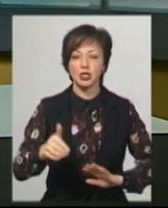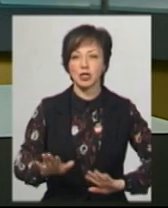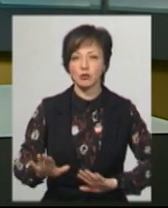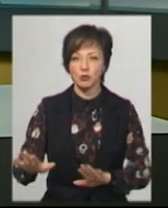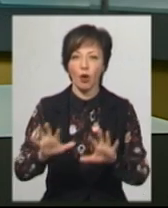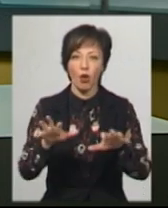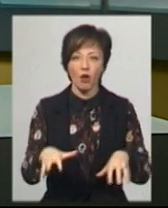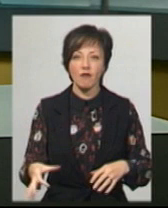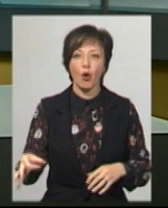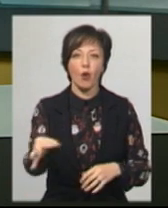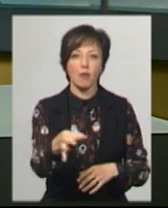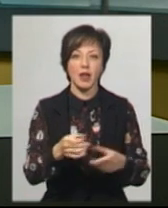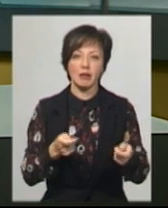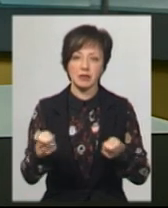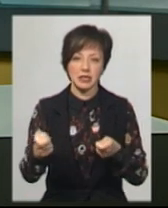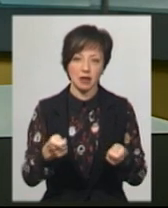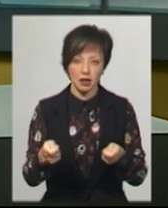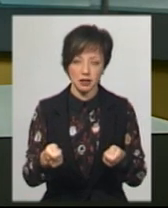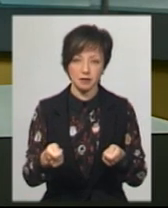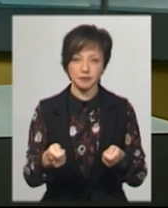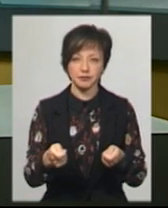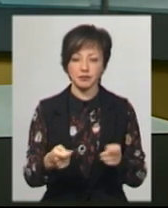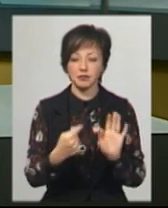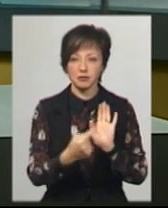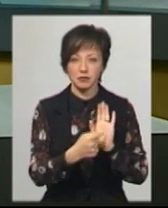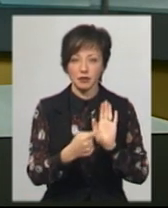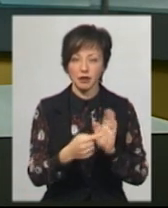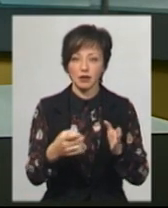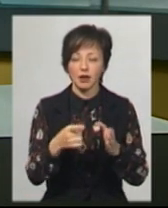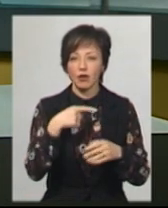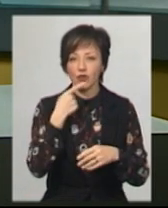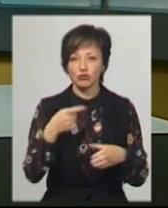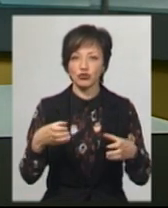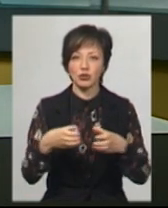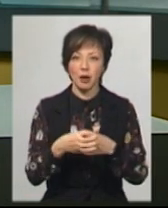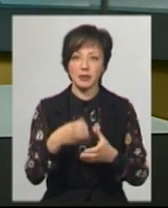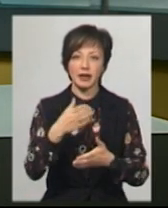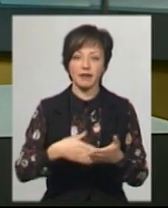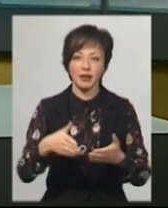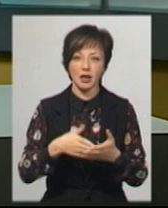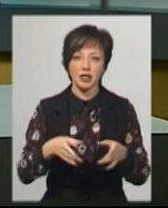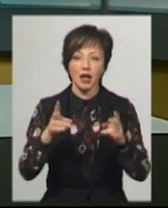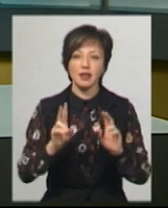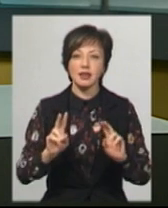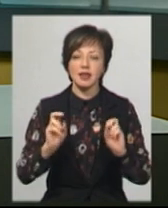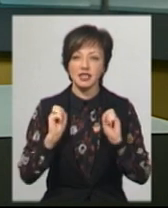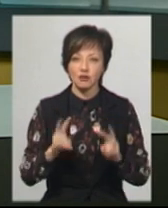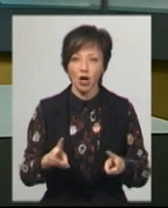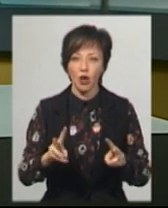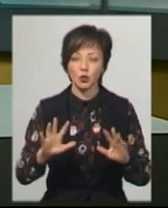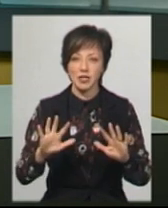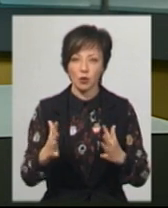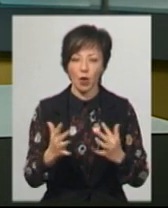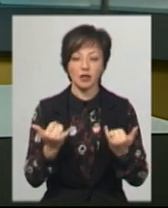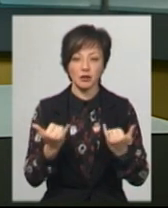голови облдержадміністрації Роман Примуш із посиланням на штаб з ліквідації надзвичайної ситуації. Нагадаю, вчора на Хмельниччині на